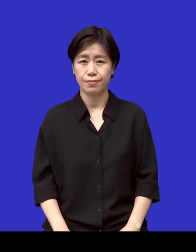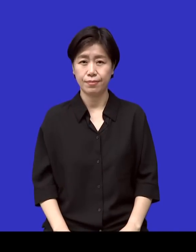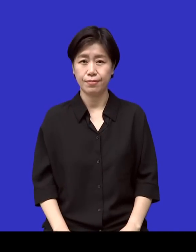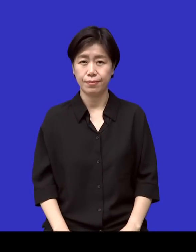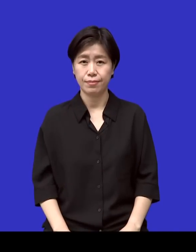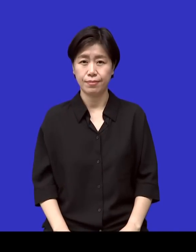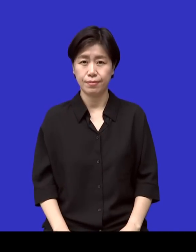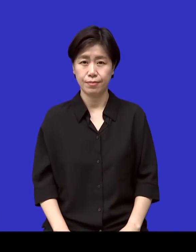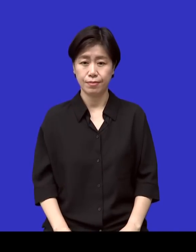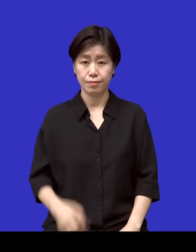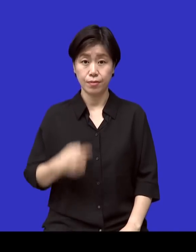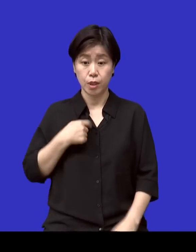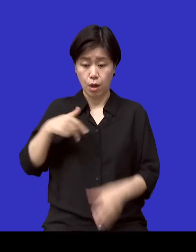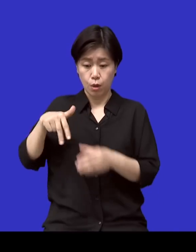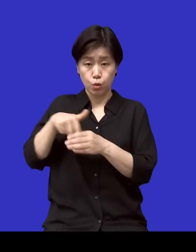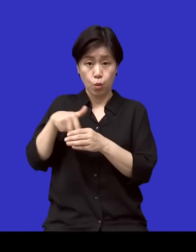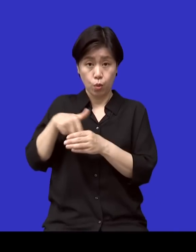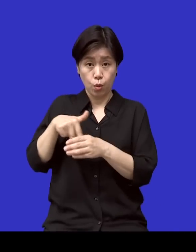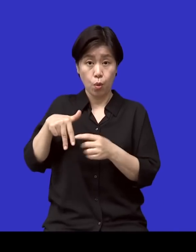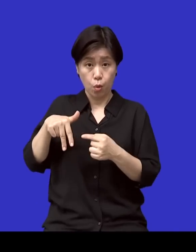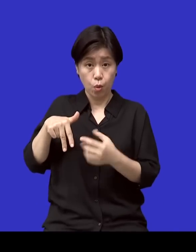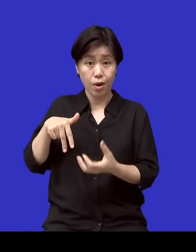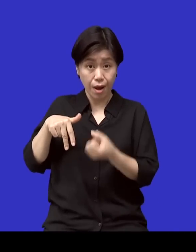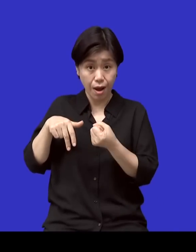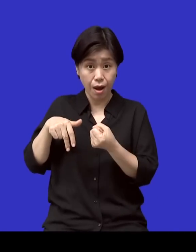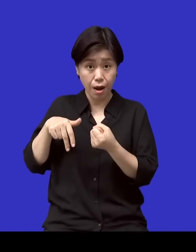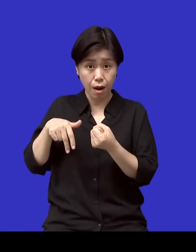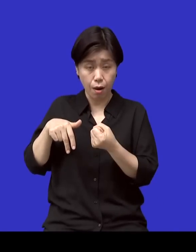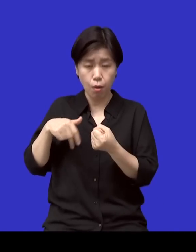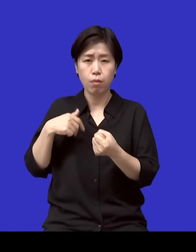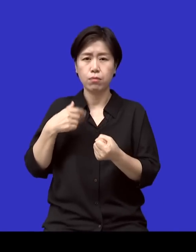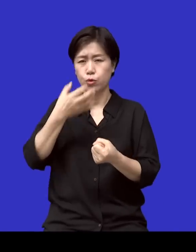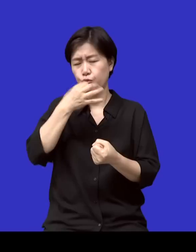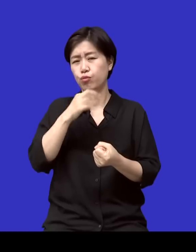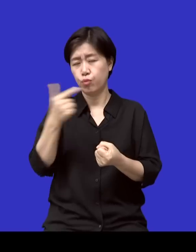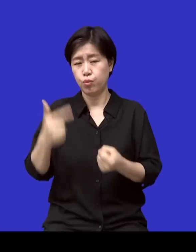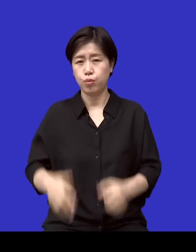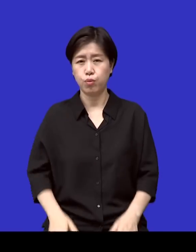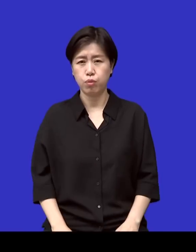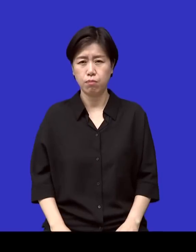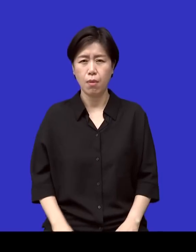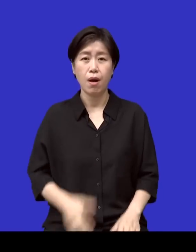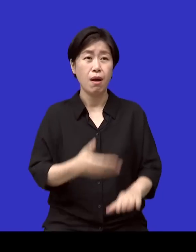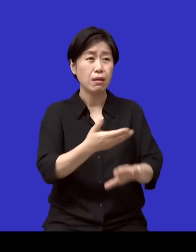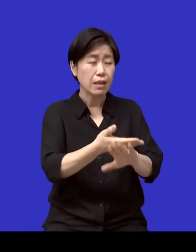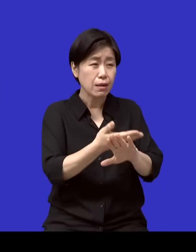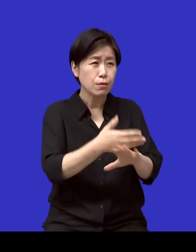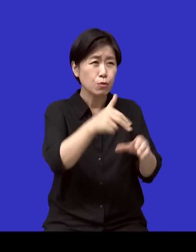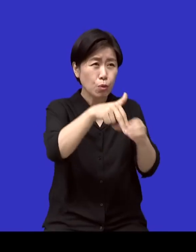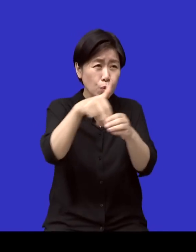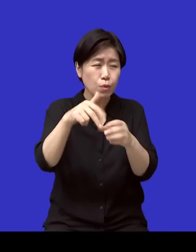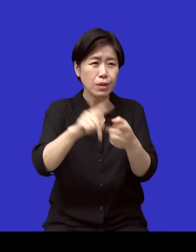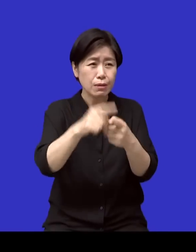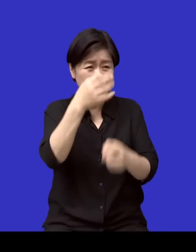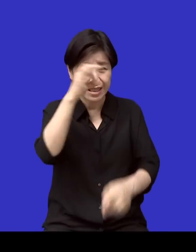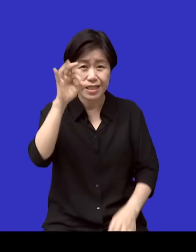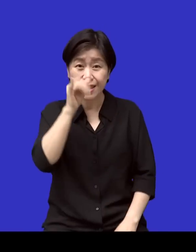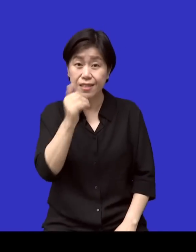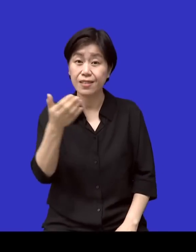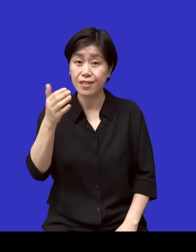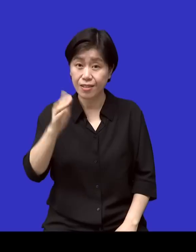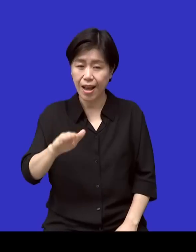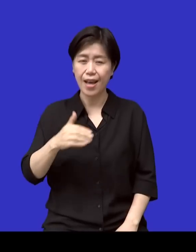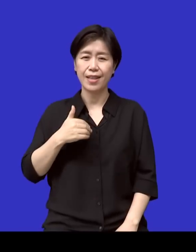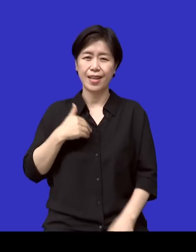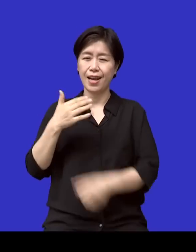종교가 있다는 거는 사실 좀 좋은 부분이긴 해요. 저는 사실 각 종교를 응원을 하지만 그 중에서도